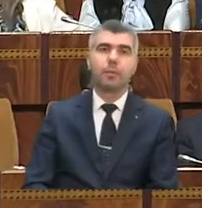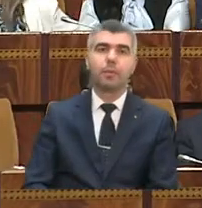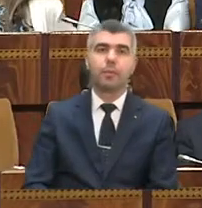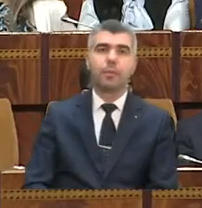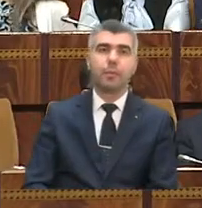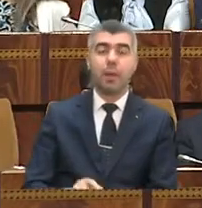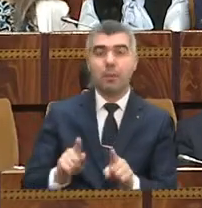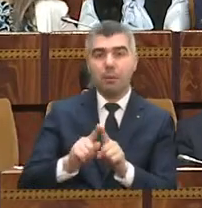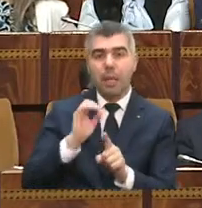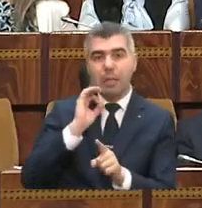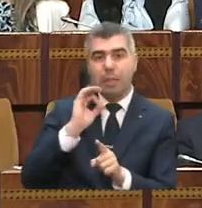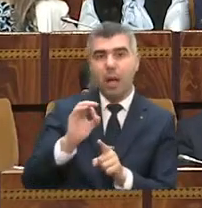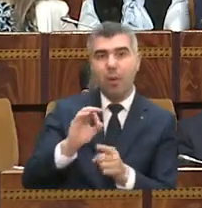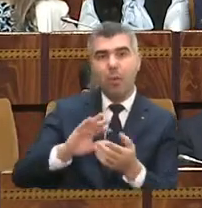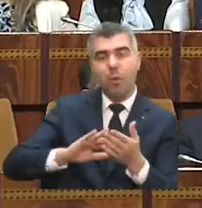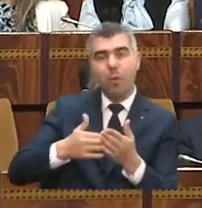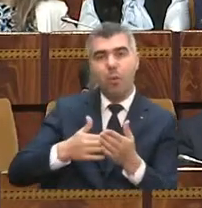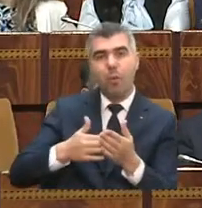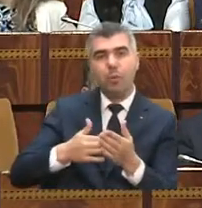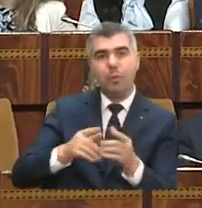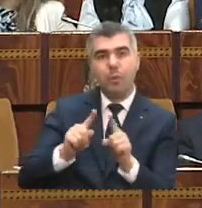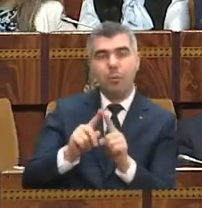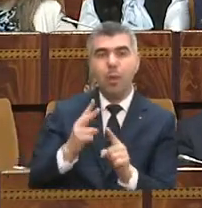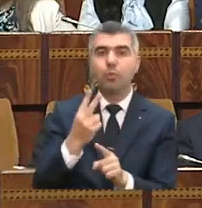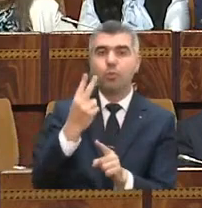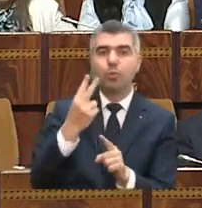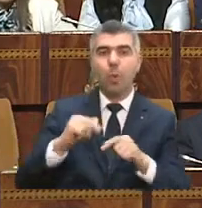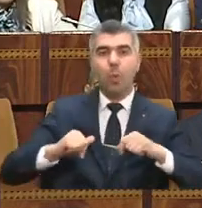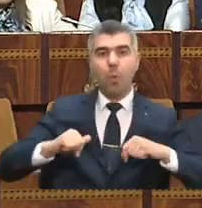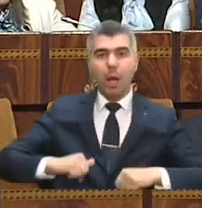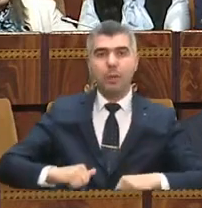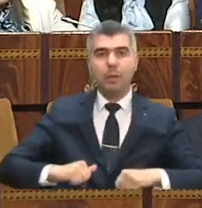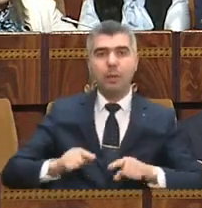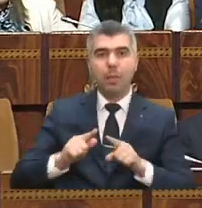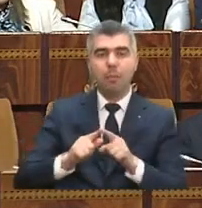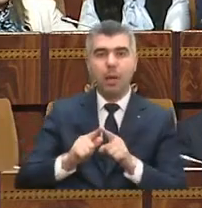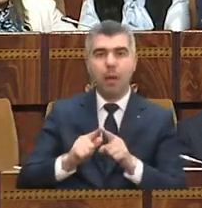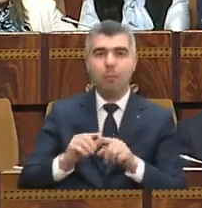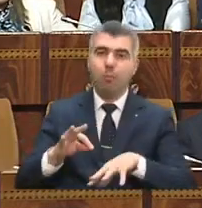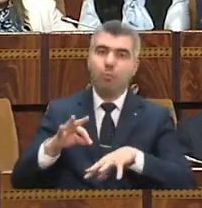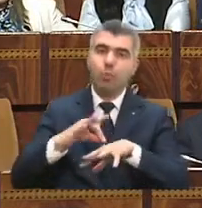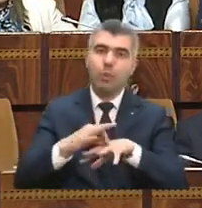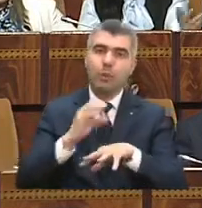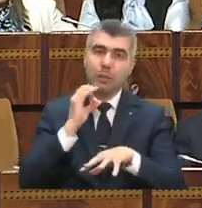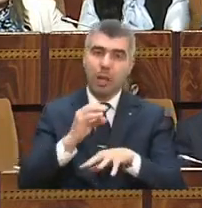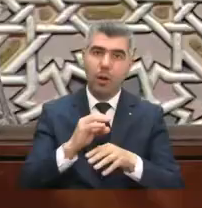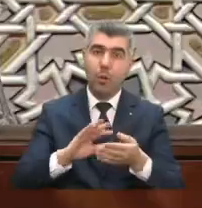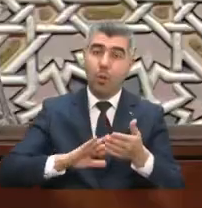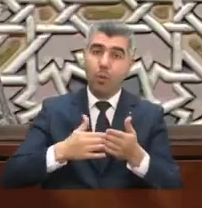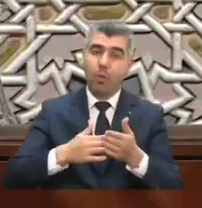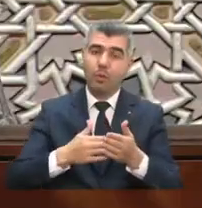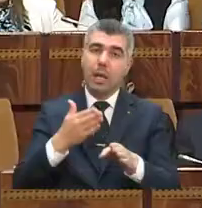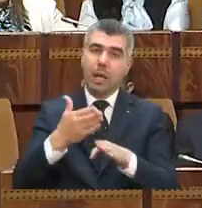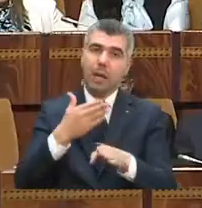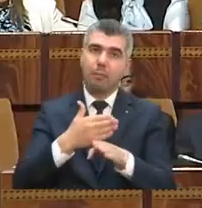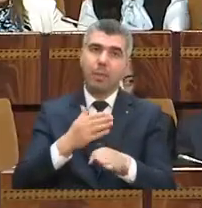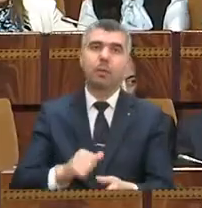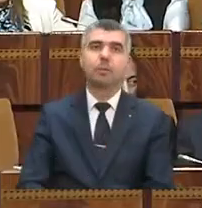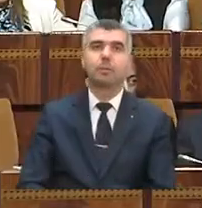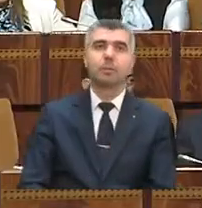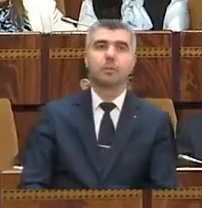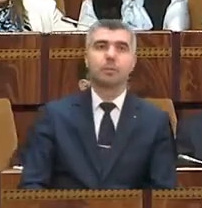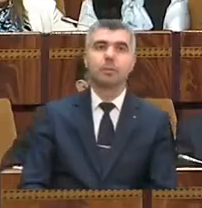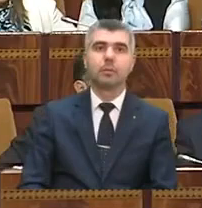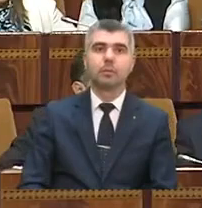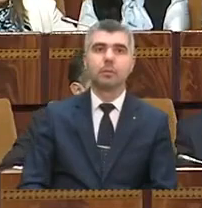الأخلاق والسلوك اللي كيدخلوا جوج وزراء هنا وكيتجوجوا وكيخرجوا، هذا هو الأخلاق ماشي أخلاق.